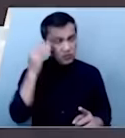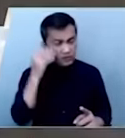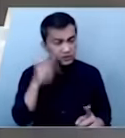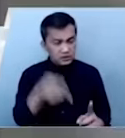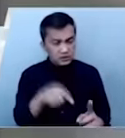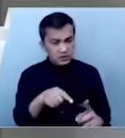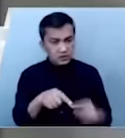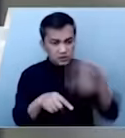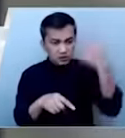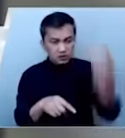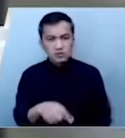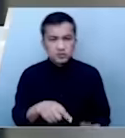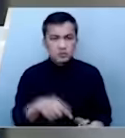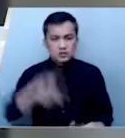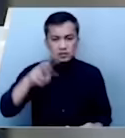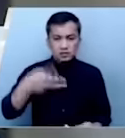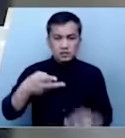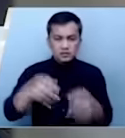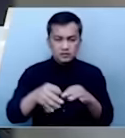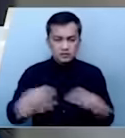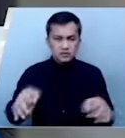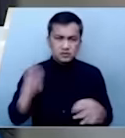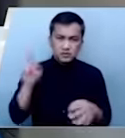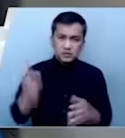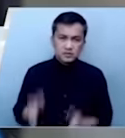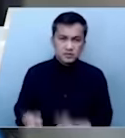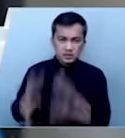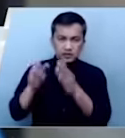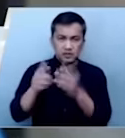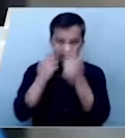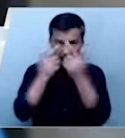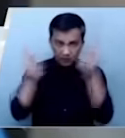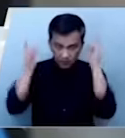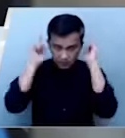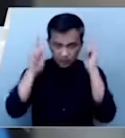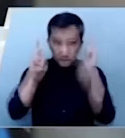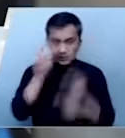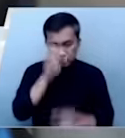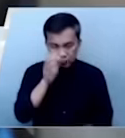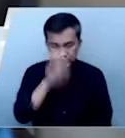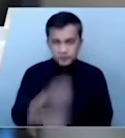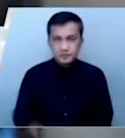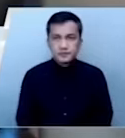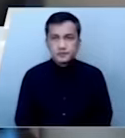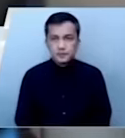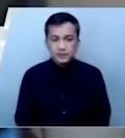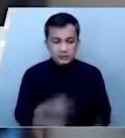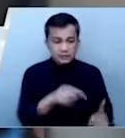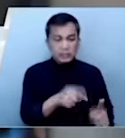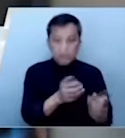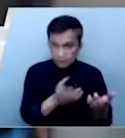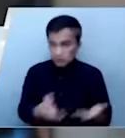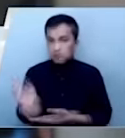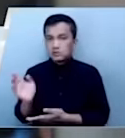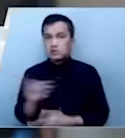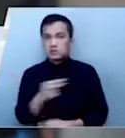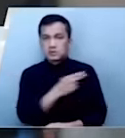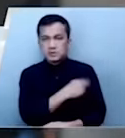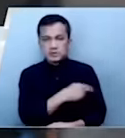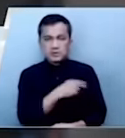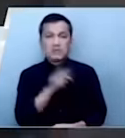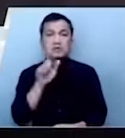nahulog mula sa ikalawang palapag ng isang gusali sa Lapu-Lapu City sa Cebu. Isinugod siya sa ospital pero binawian din ang